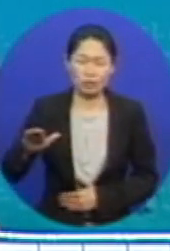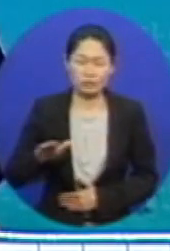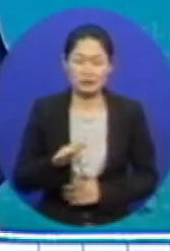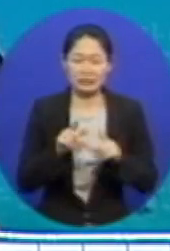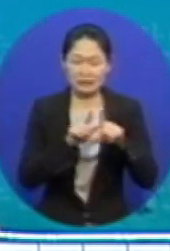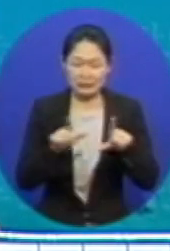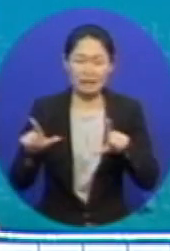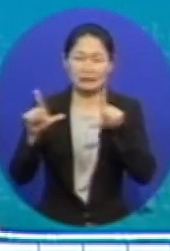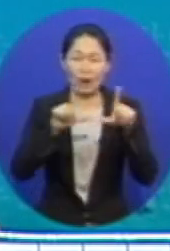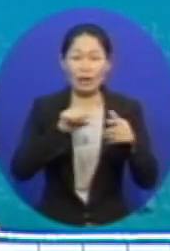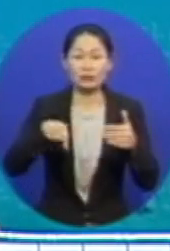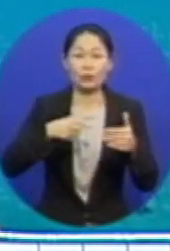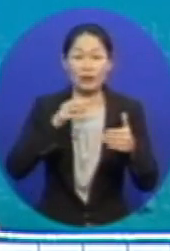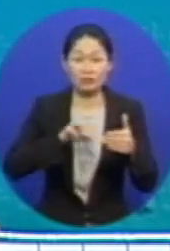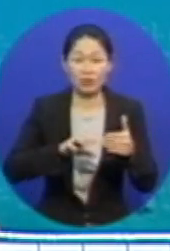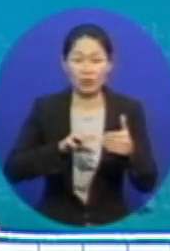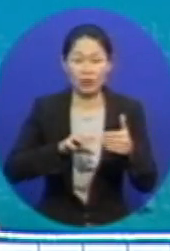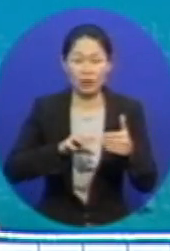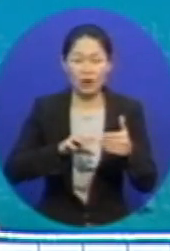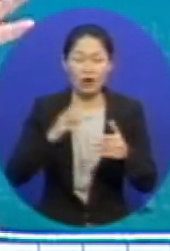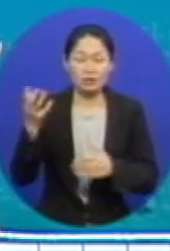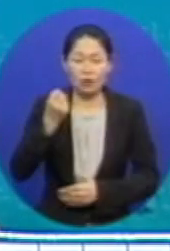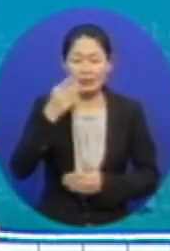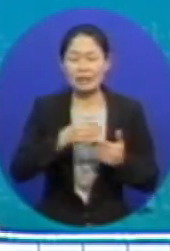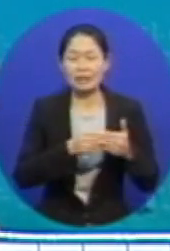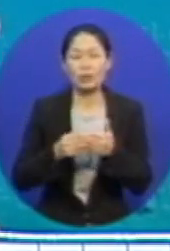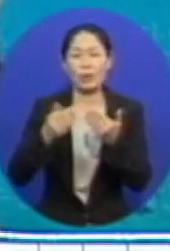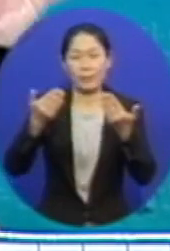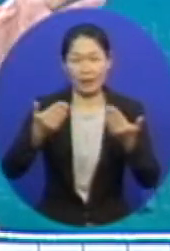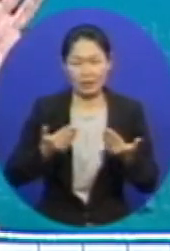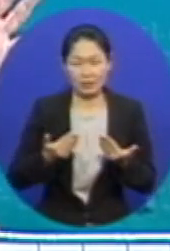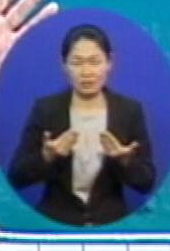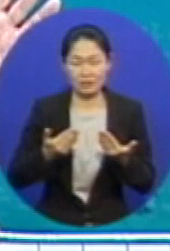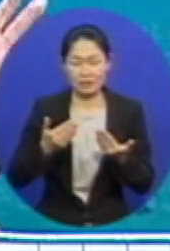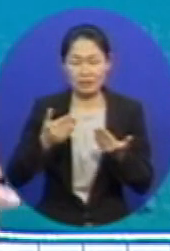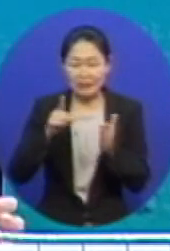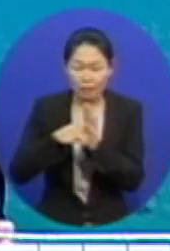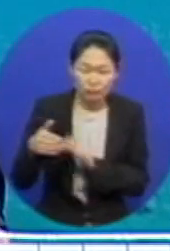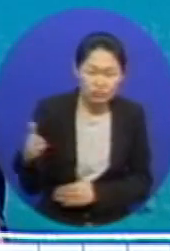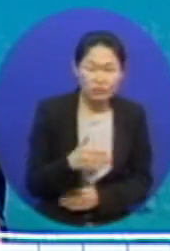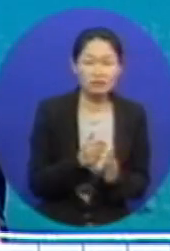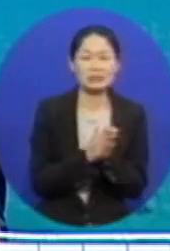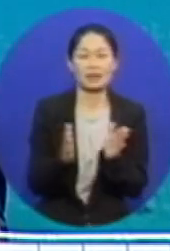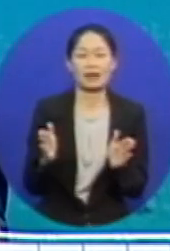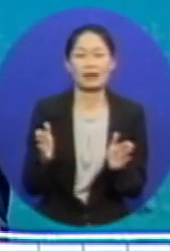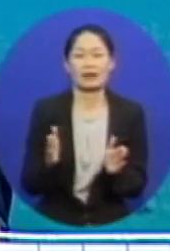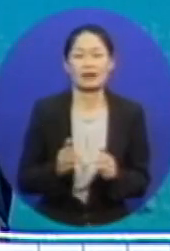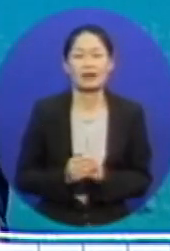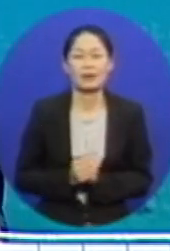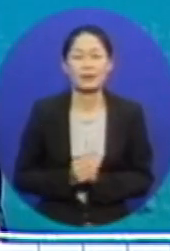일상적인 생활 속에서 성령의 인도를 받는 것에서부터 시작하는 거예요